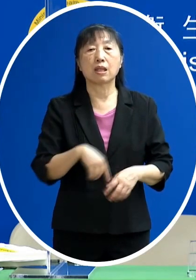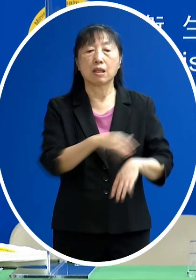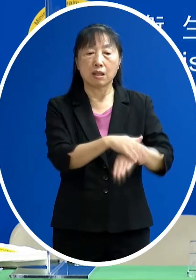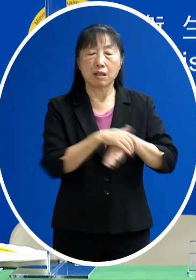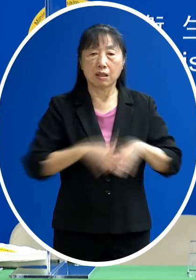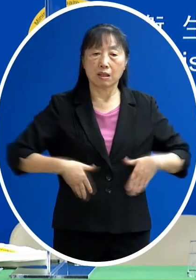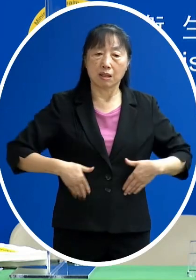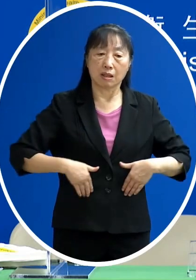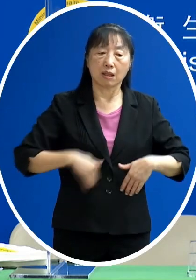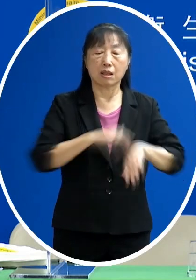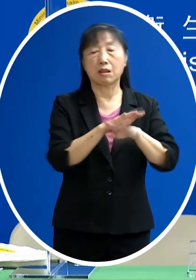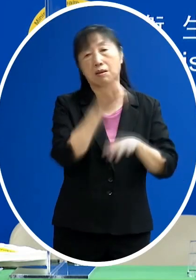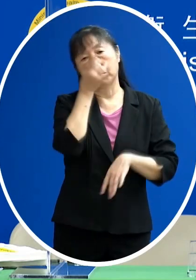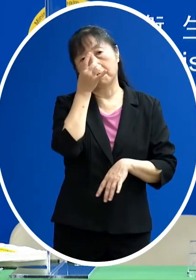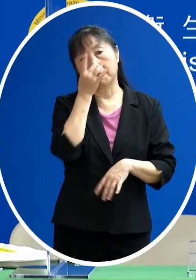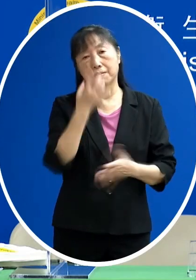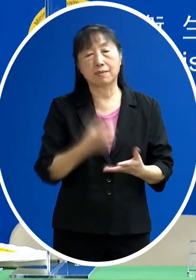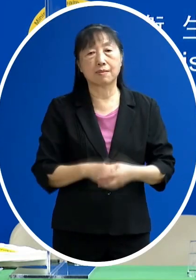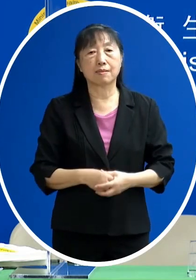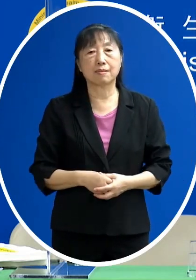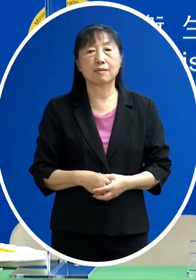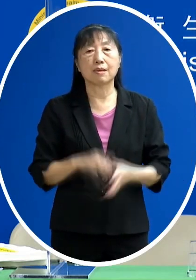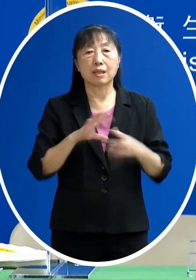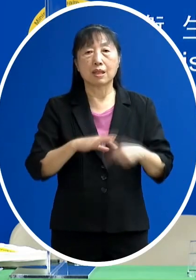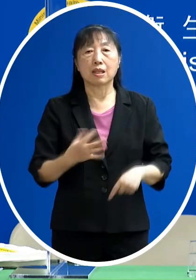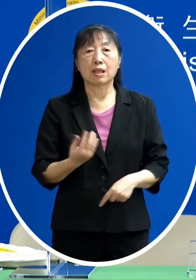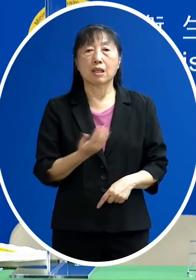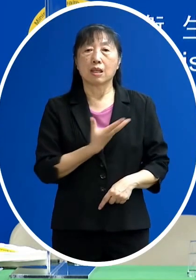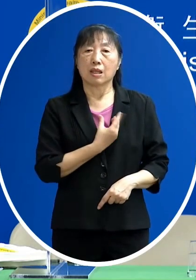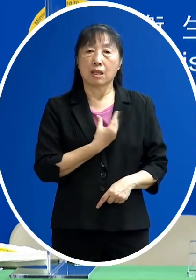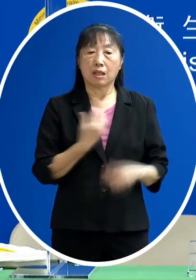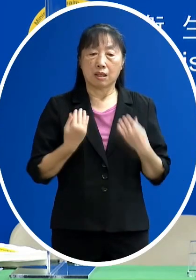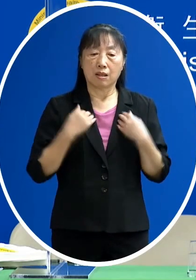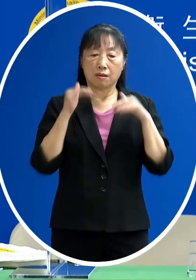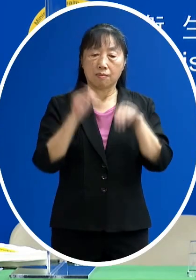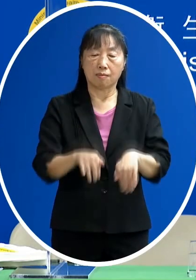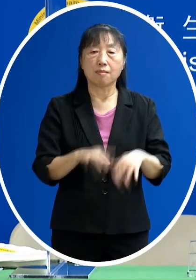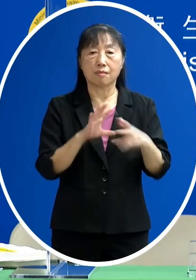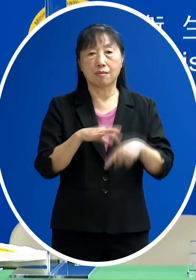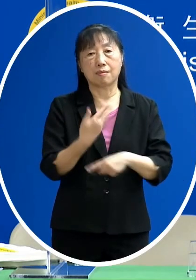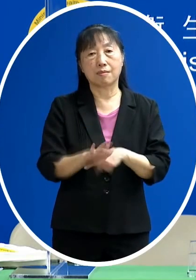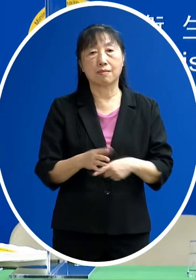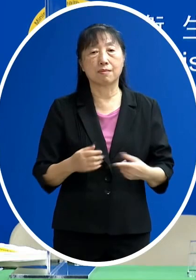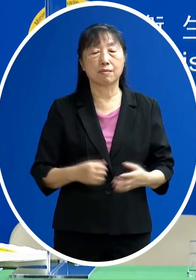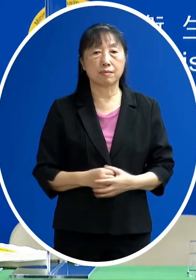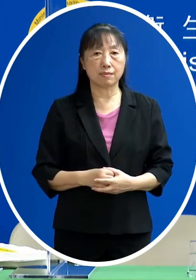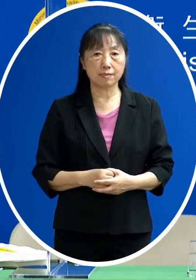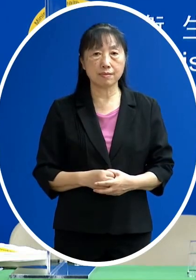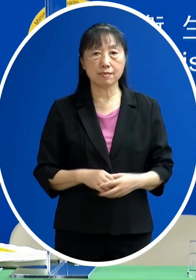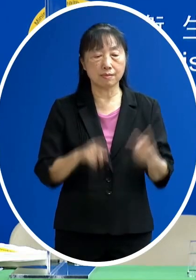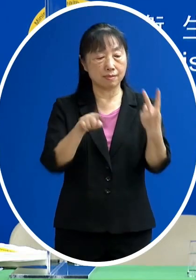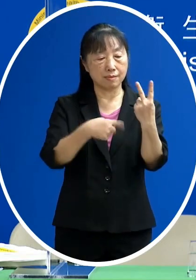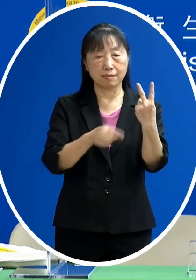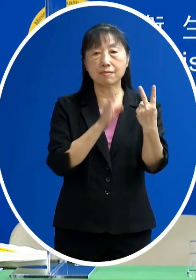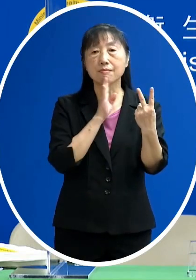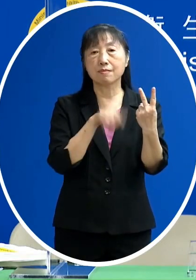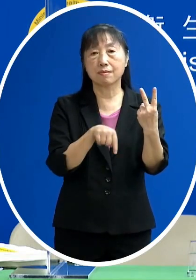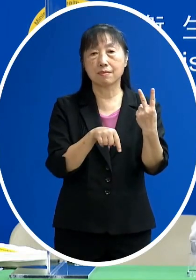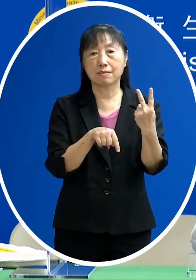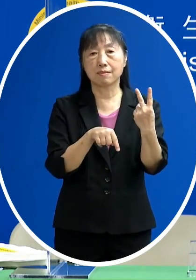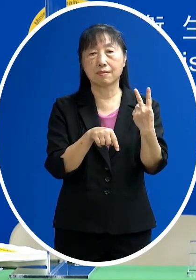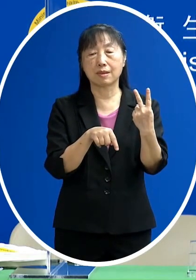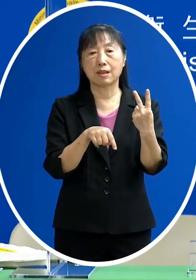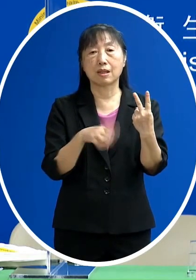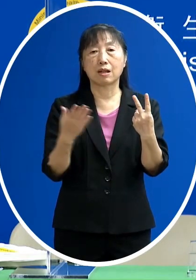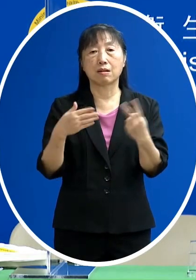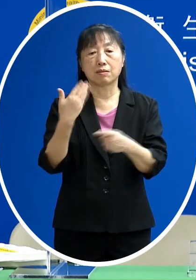法恢复，所以不幸因为心肺衰竭的关系而过世。那所以这2位是我们今天个案比